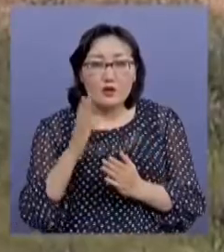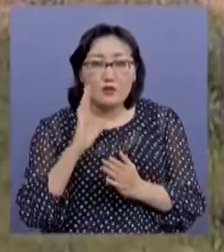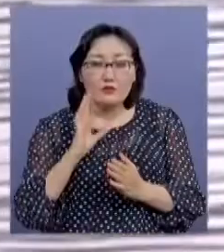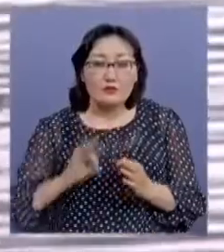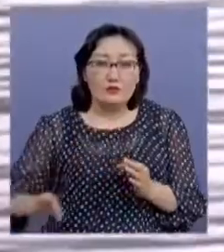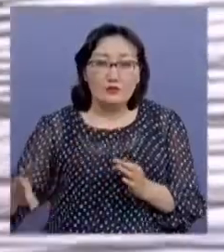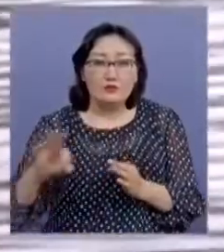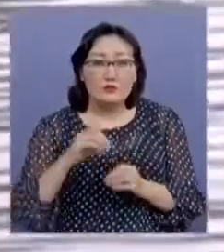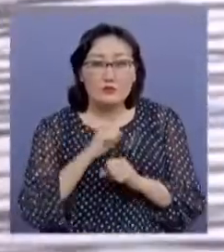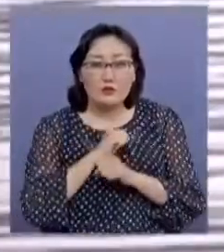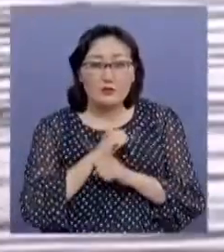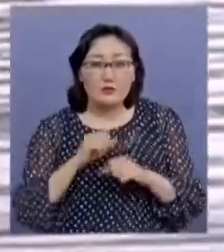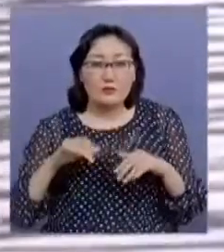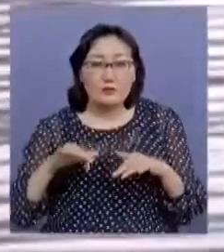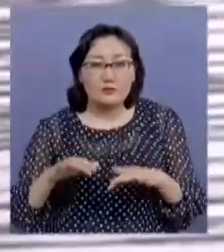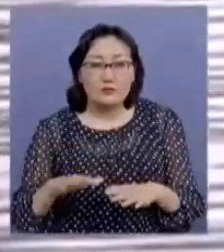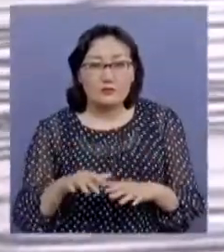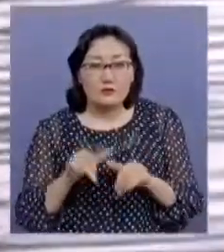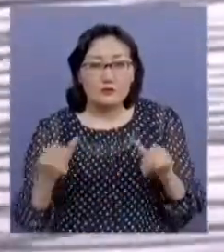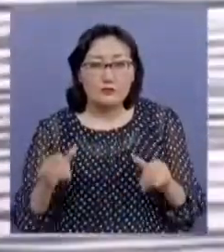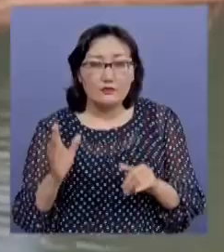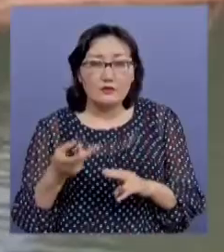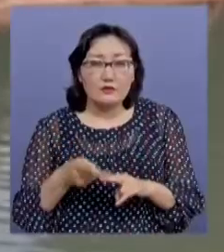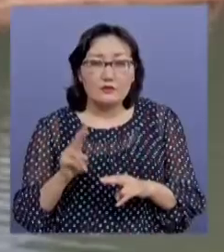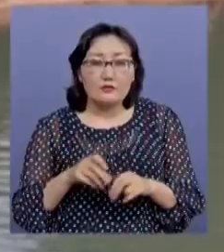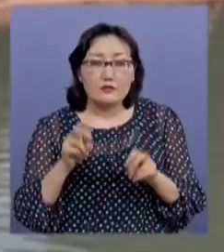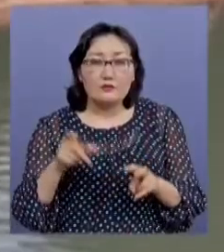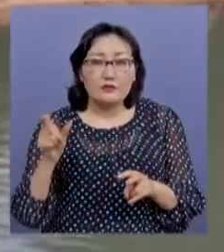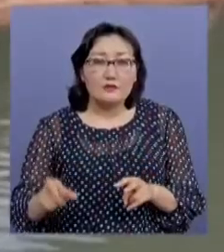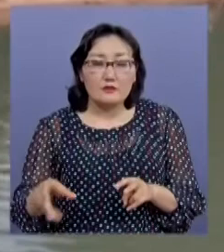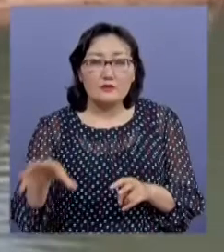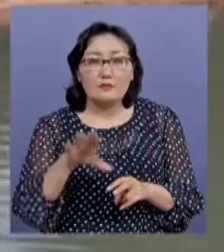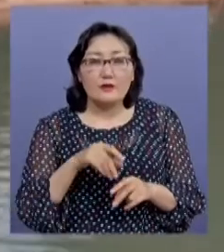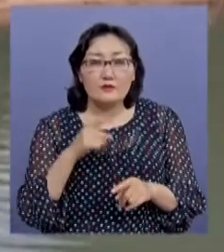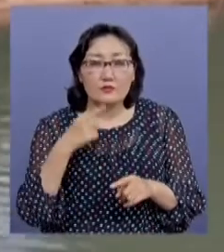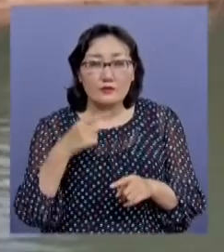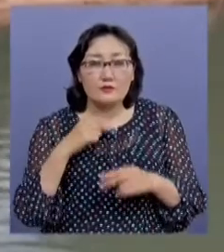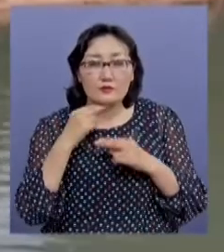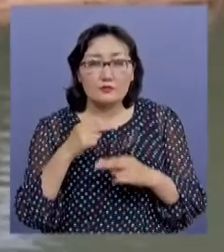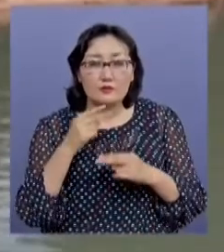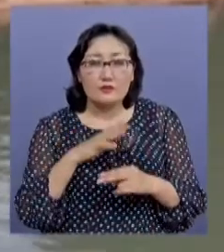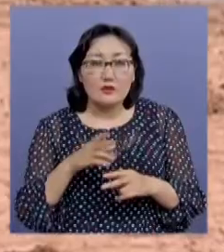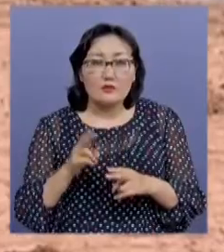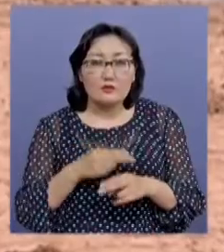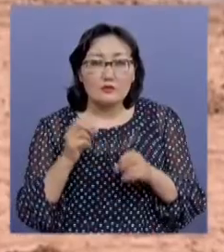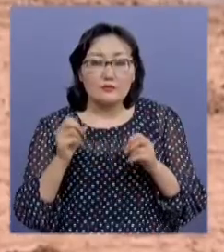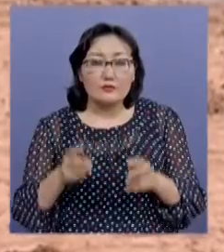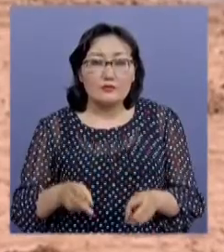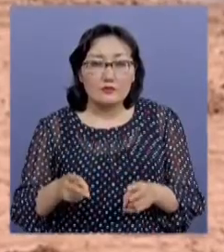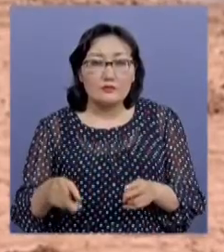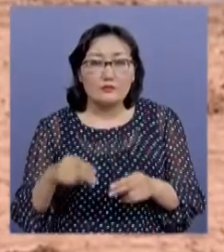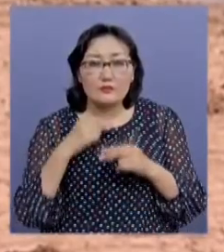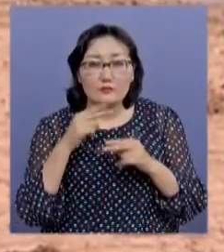қарай тынығуға ағылатындар саны арта бастайды. Сондықтан мамандар отандастарымызға барынша сақ болып, қауіпсіздік ережелерін